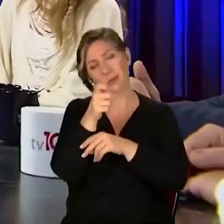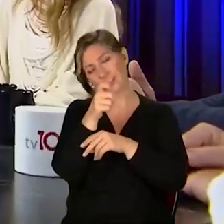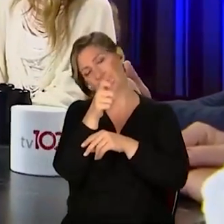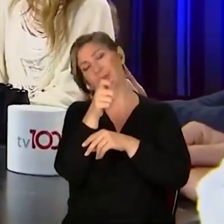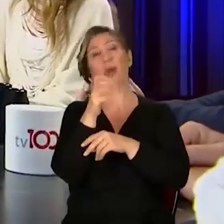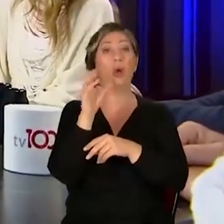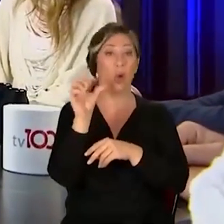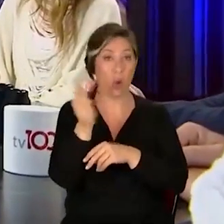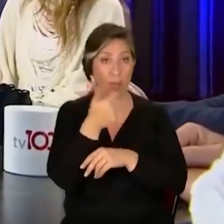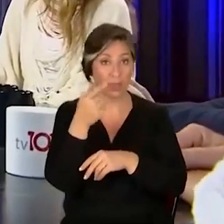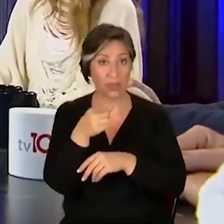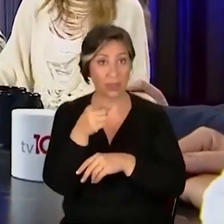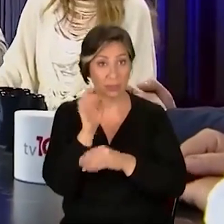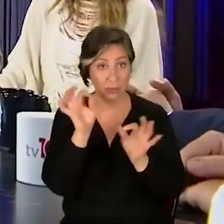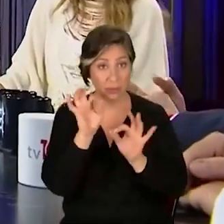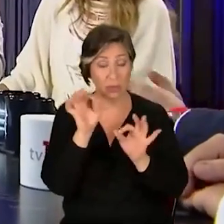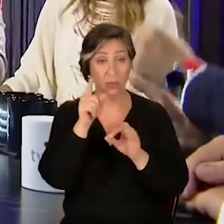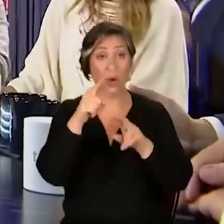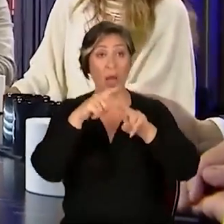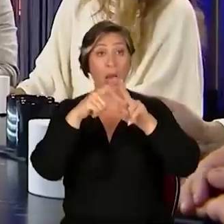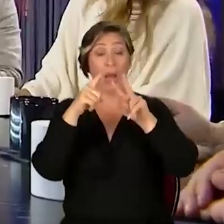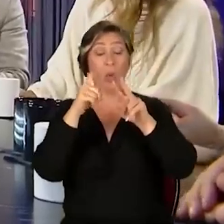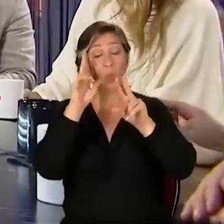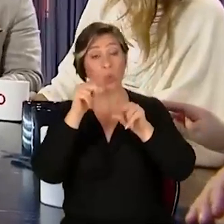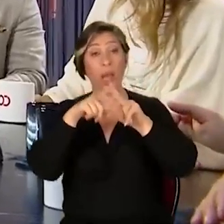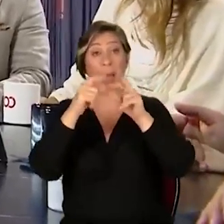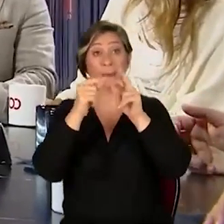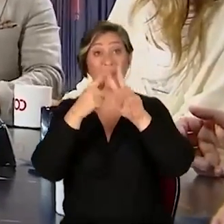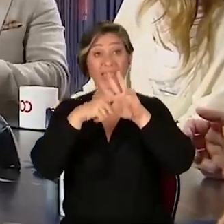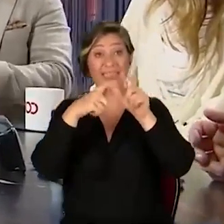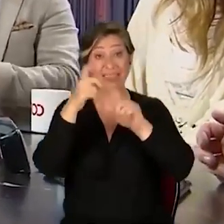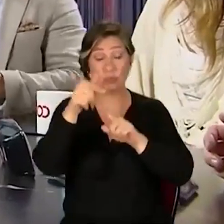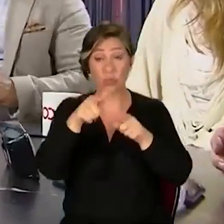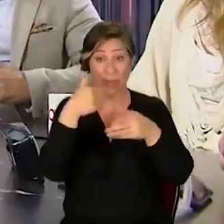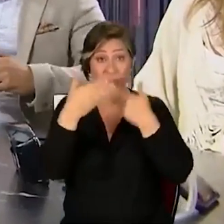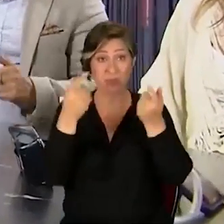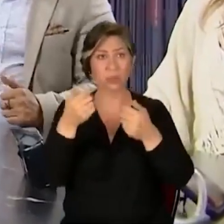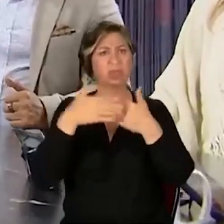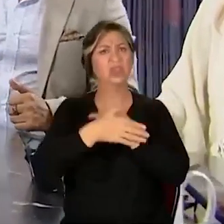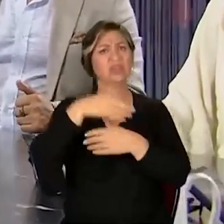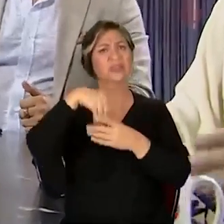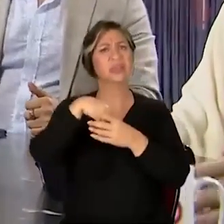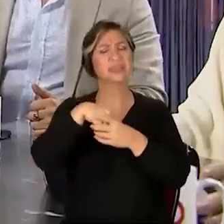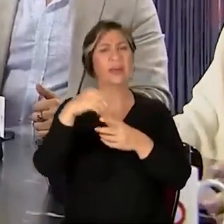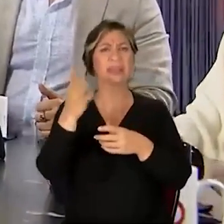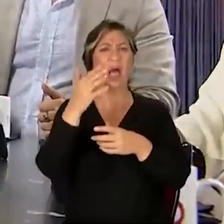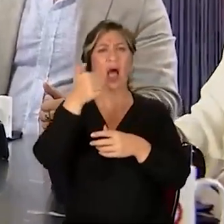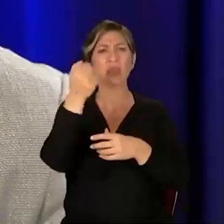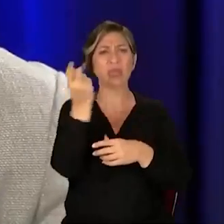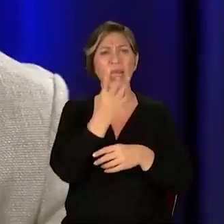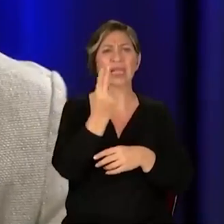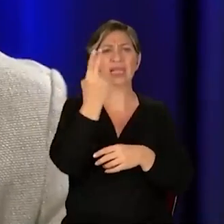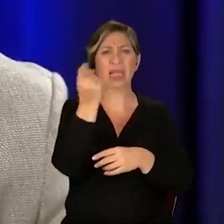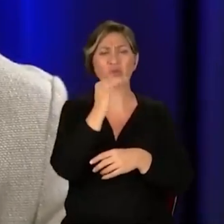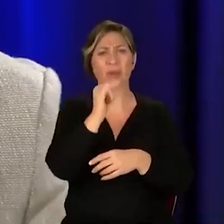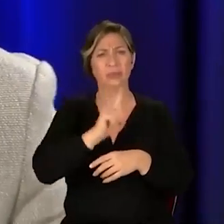uyuyakalmalar da önemli semptomlar galiba. Tabii değil ki, mi uyku apnesinde? Yani, işte bunu anlatmaya çalışıyorum. Gece içerisinde düşünün, siz 6 kere 7 kere